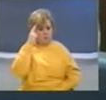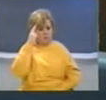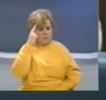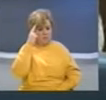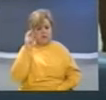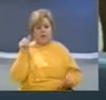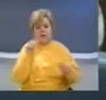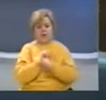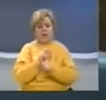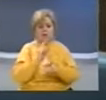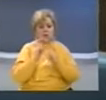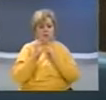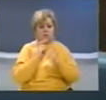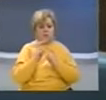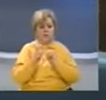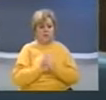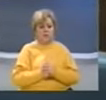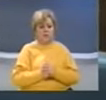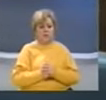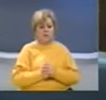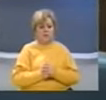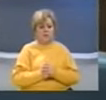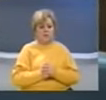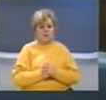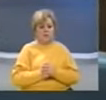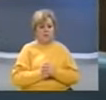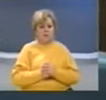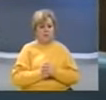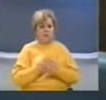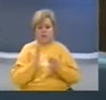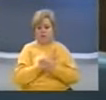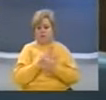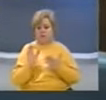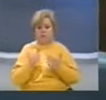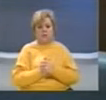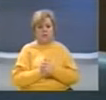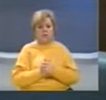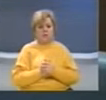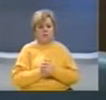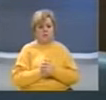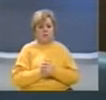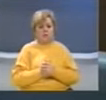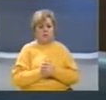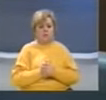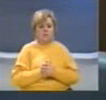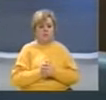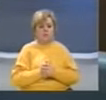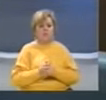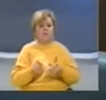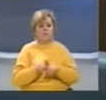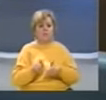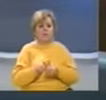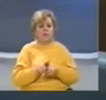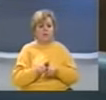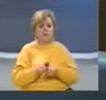kuptim edhe në keq interpretim, po edhe në ndarjen e taborët të kundërta që të shpenzojmë energji kotin mes veti. Ka një mori